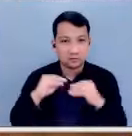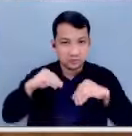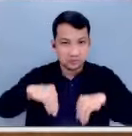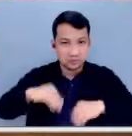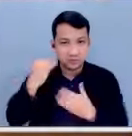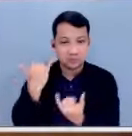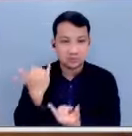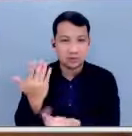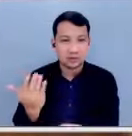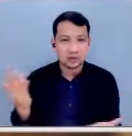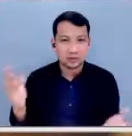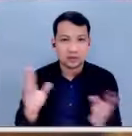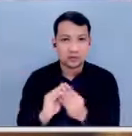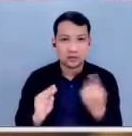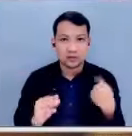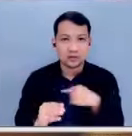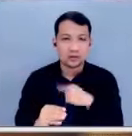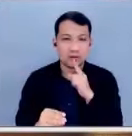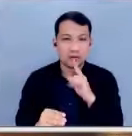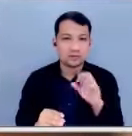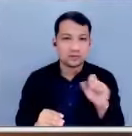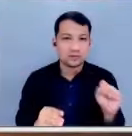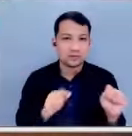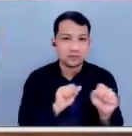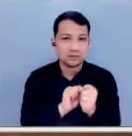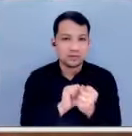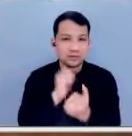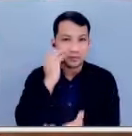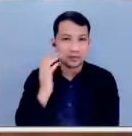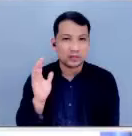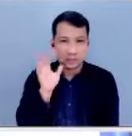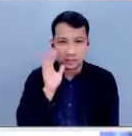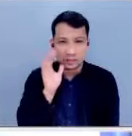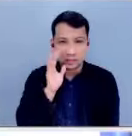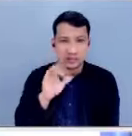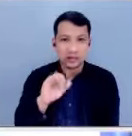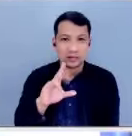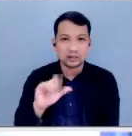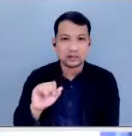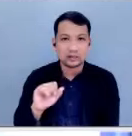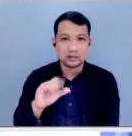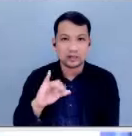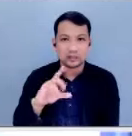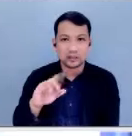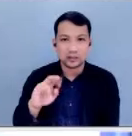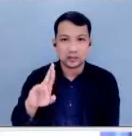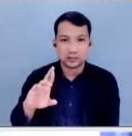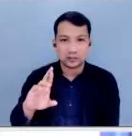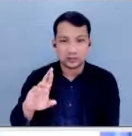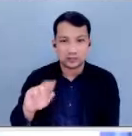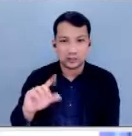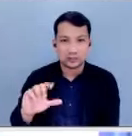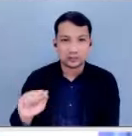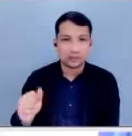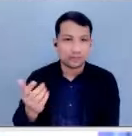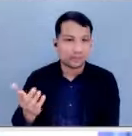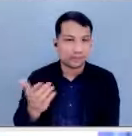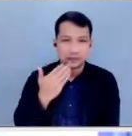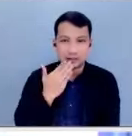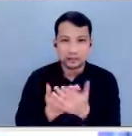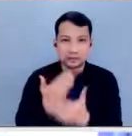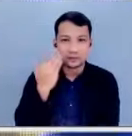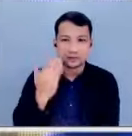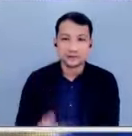itong gawing bonding with your kids. Kasama po natin ngayon si Mommy Arlene Alcantara. Mommy Arlene! Good morning. Good